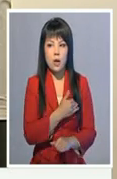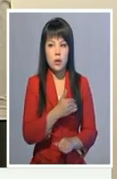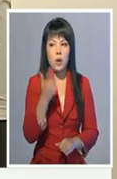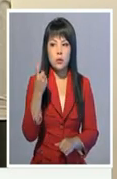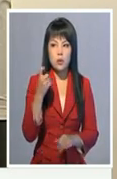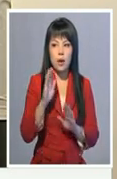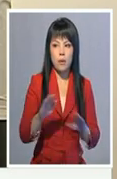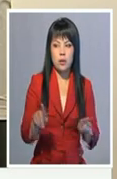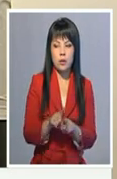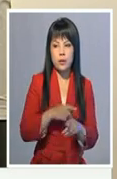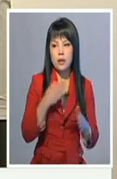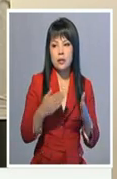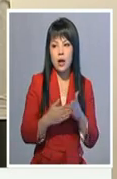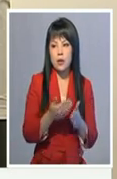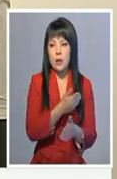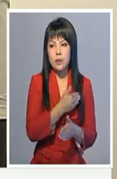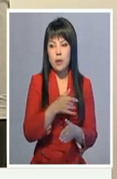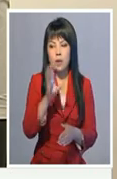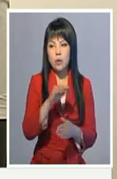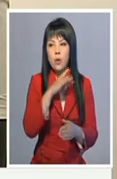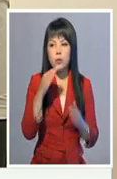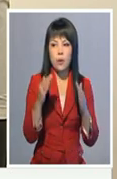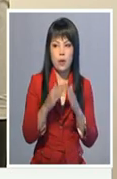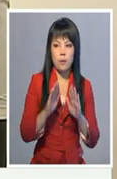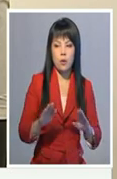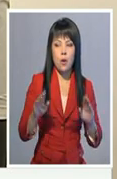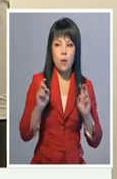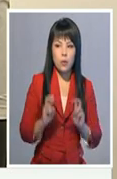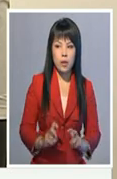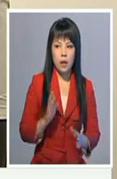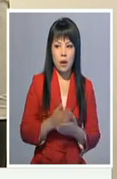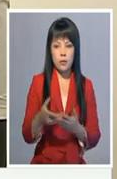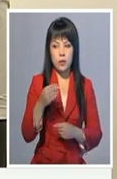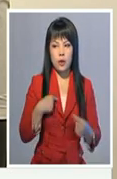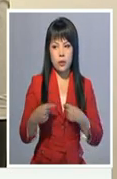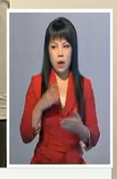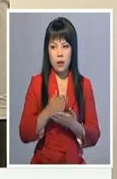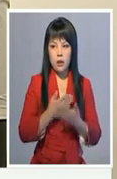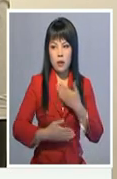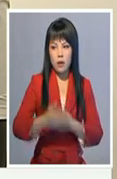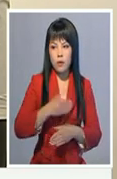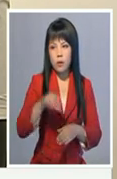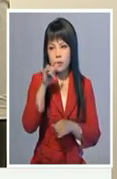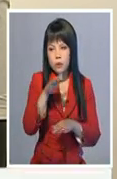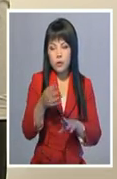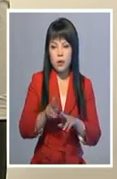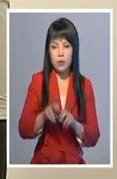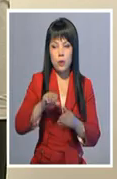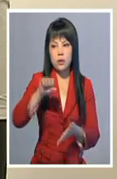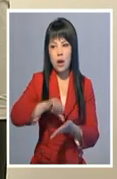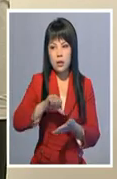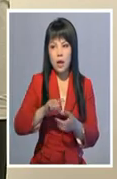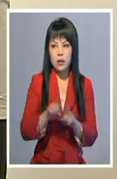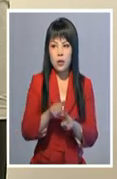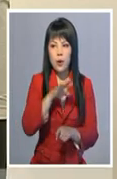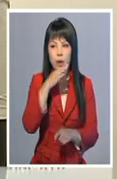балаға дейін. Өйткені үйде отырған бала бөлекті осындай мекемелерге қатысып келіп, жаңағындай деңгейлер жоғарылап жатса,